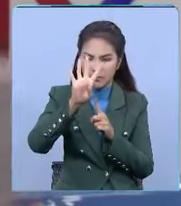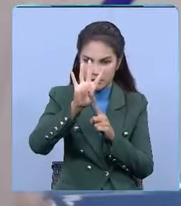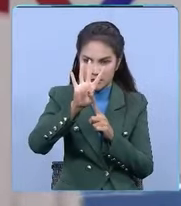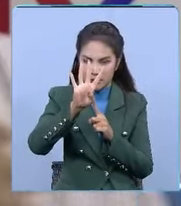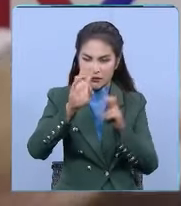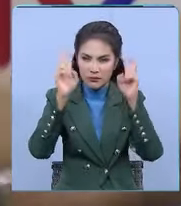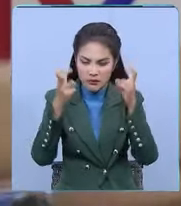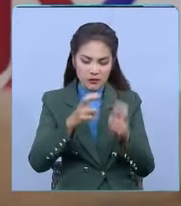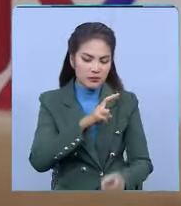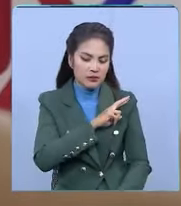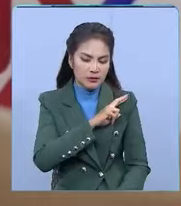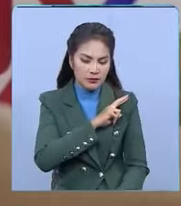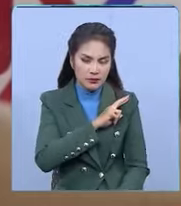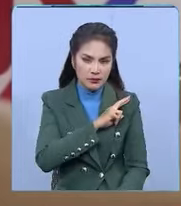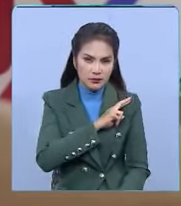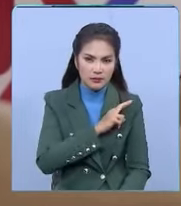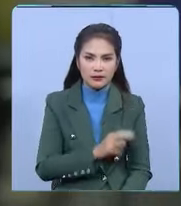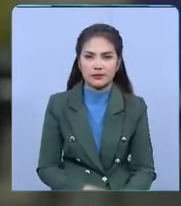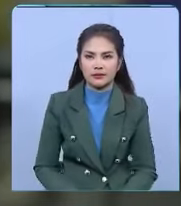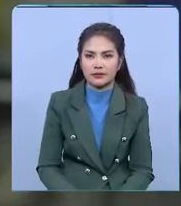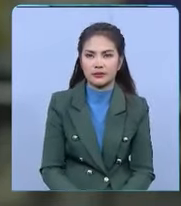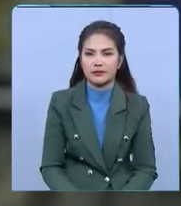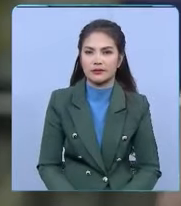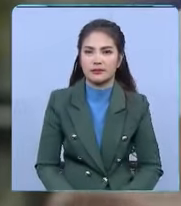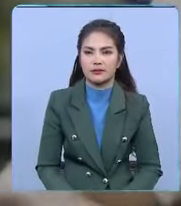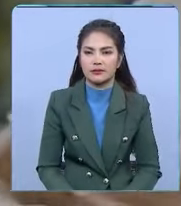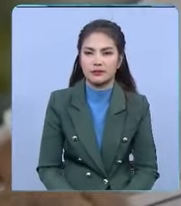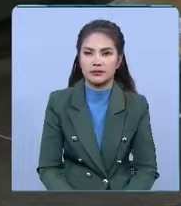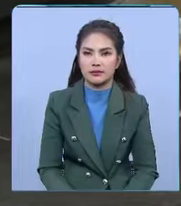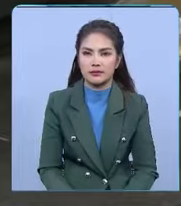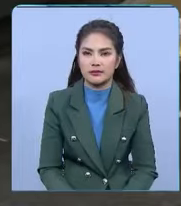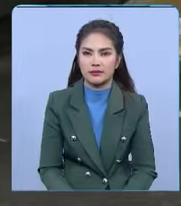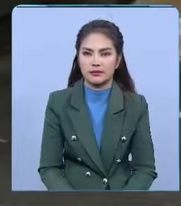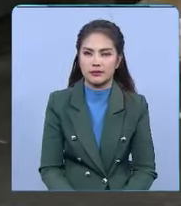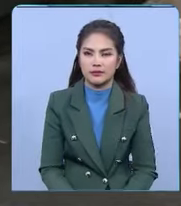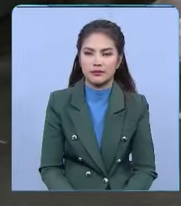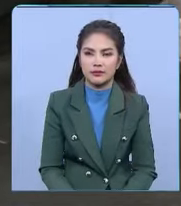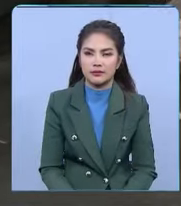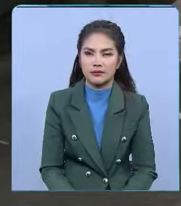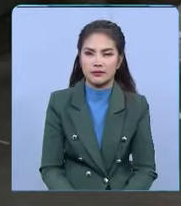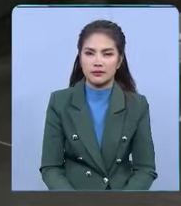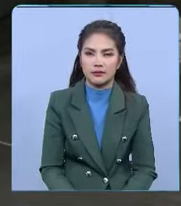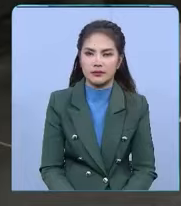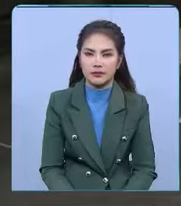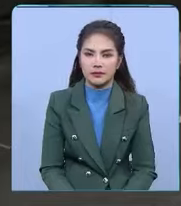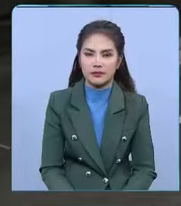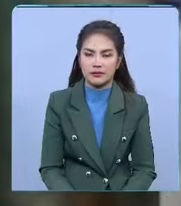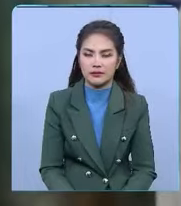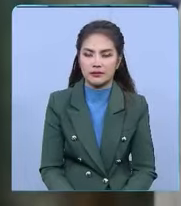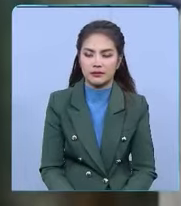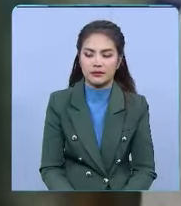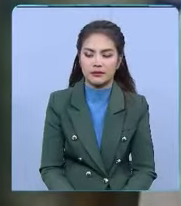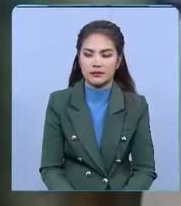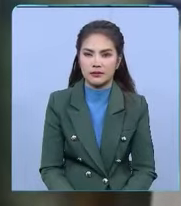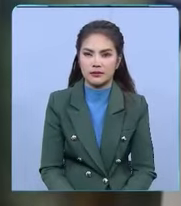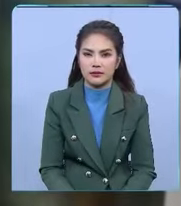ขออนุญาตนะครับลุงป้อมดึงไมค์ผมหนึ่งอันฮะโอเคครับคำถามนี้น่าสนใจครับ